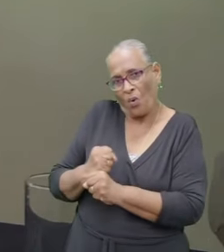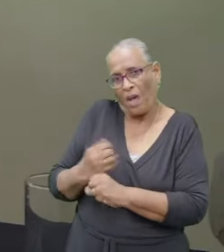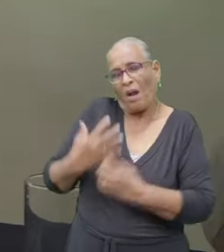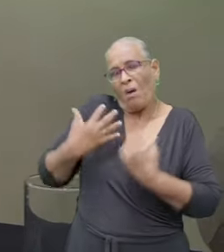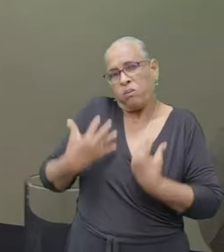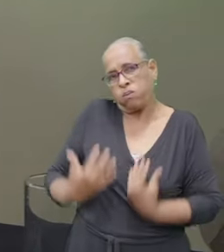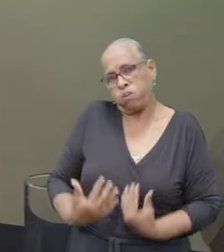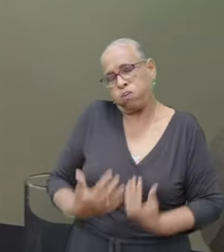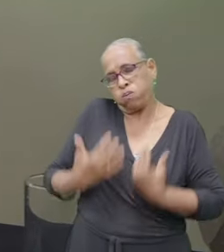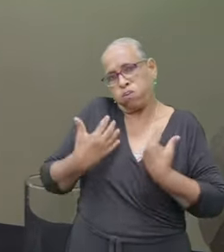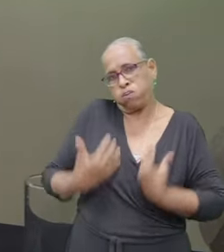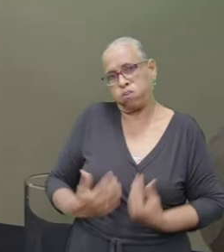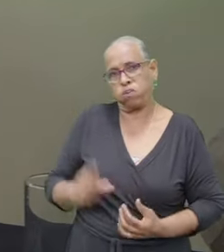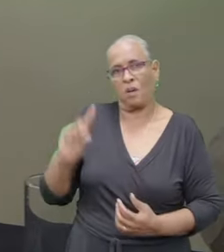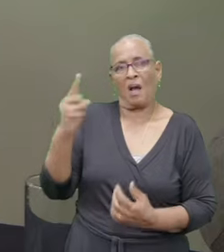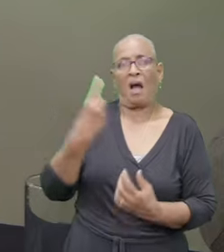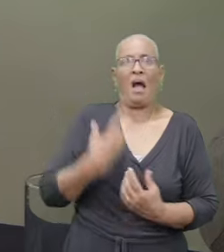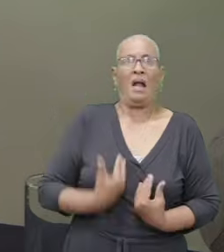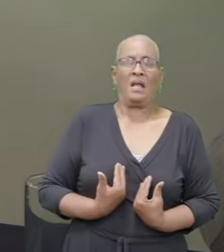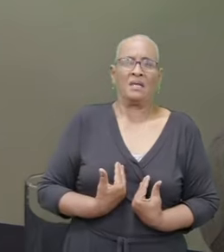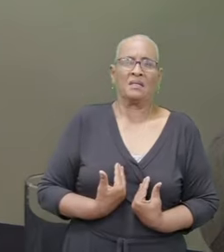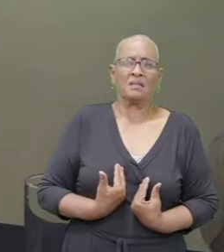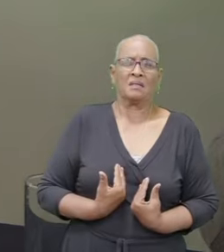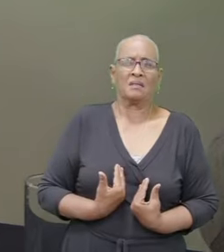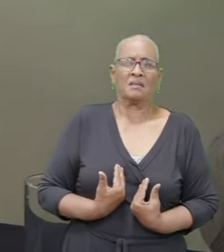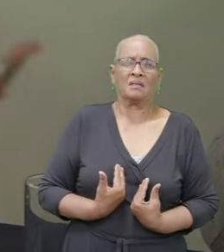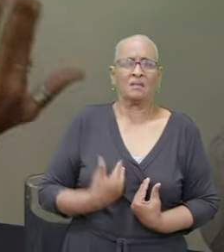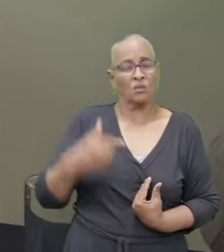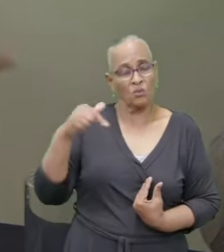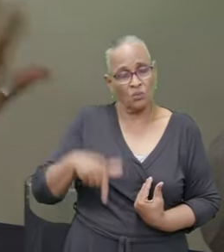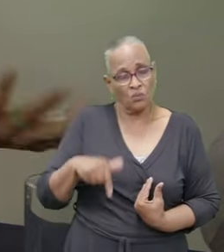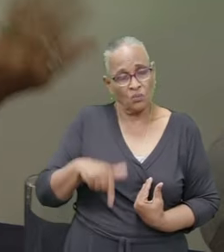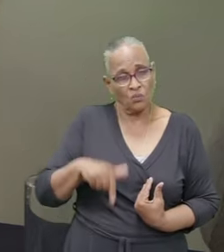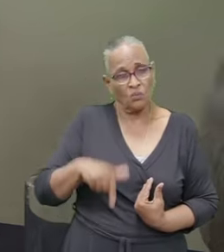opvangen? Want ik weet zeker dat er nu al reacties zijn.